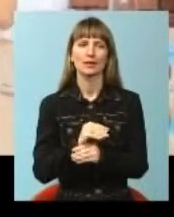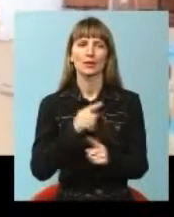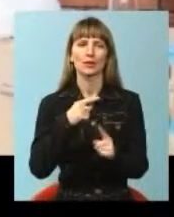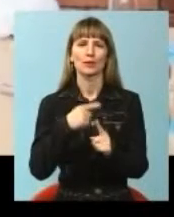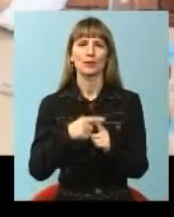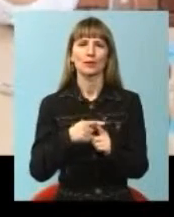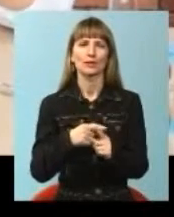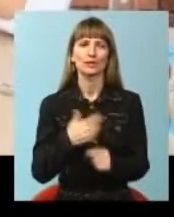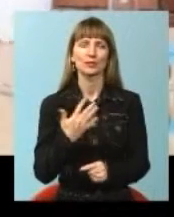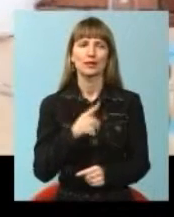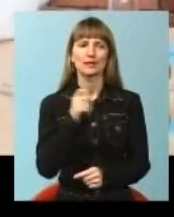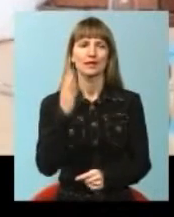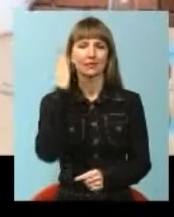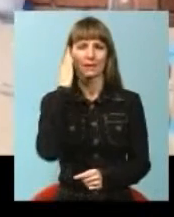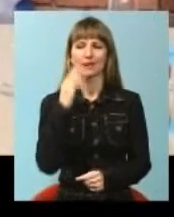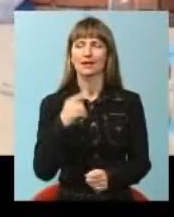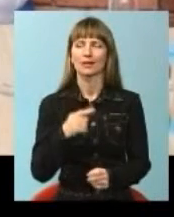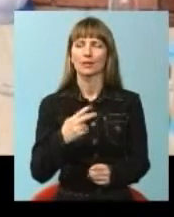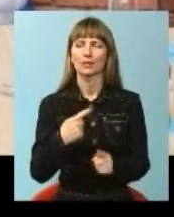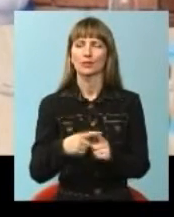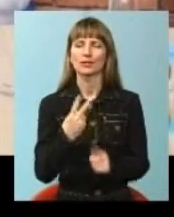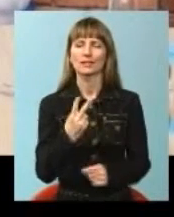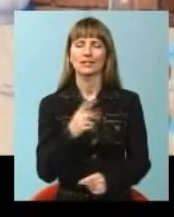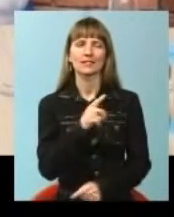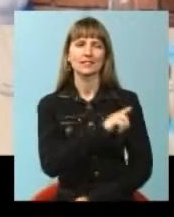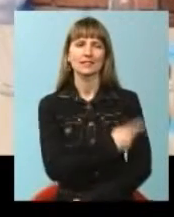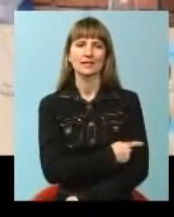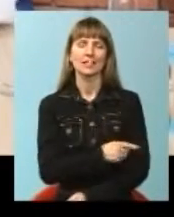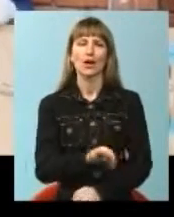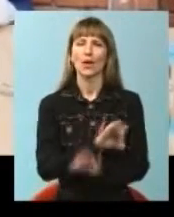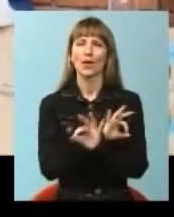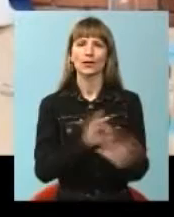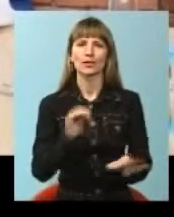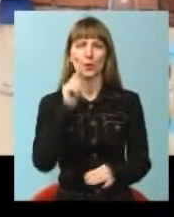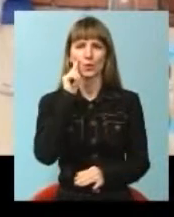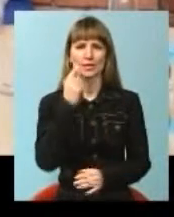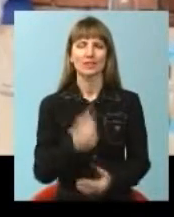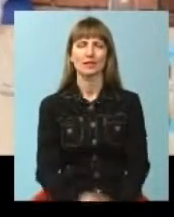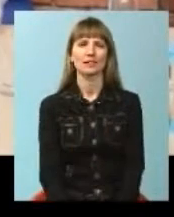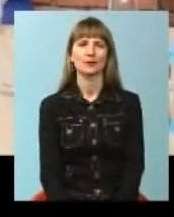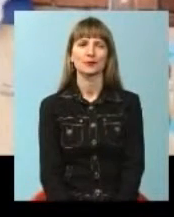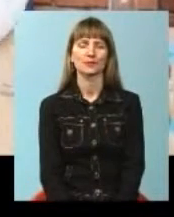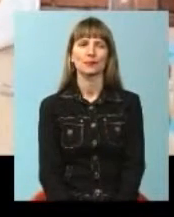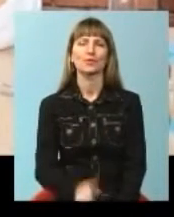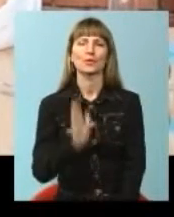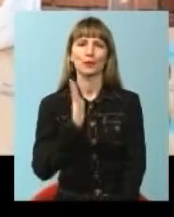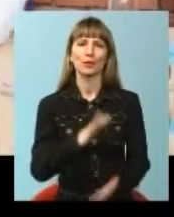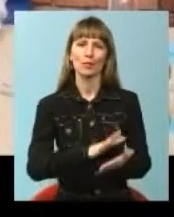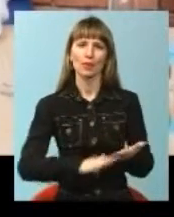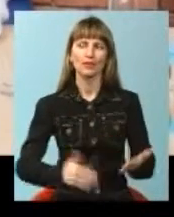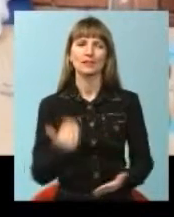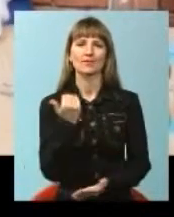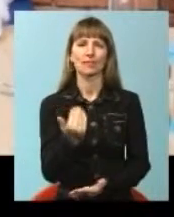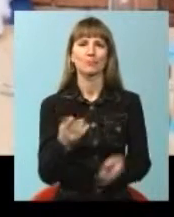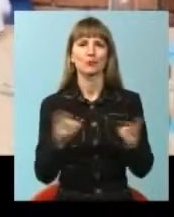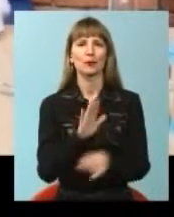5 до інтелекту, плюс 2 до сили, будете отримувати добрі оцінки. Ну, ми будемо продовжувати, а з вами нам